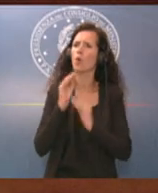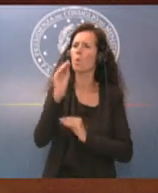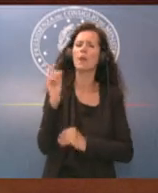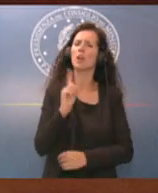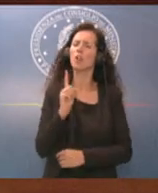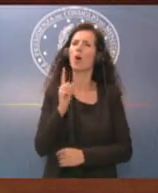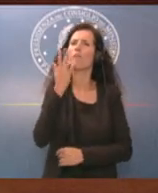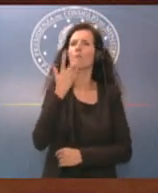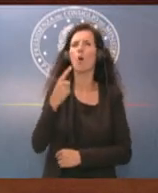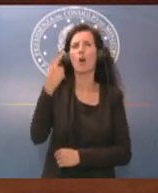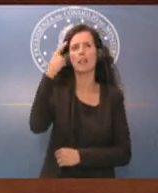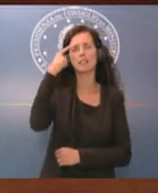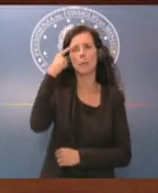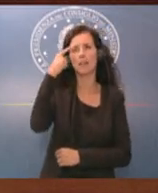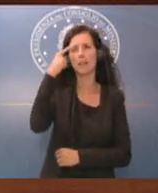senso che...